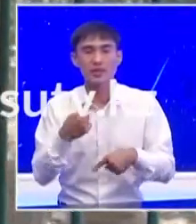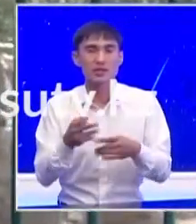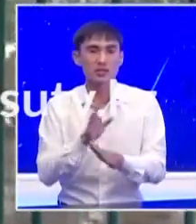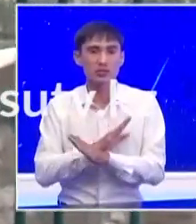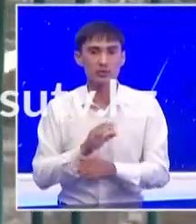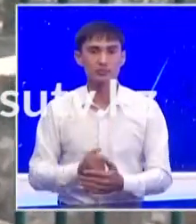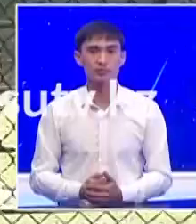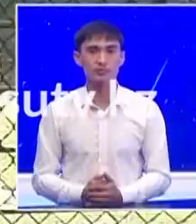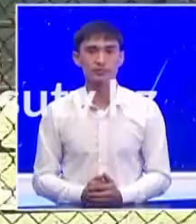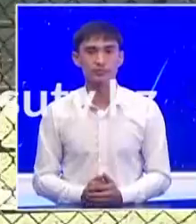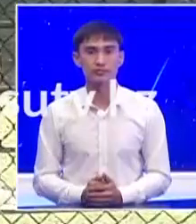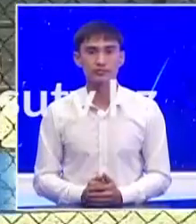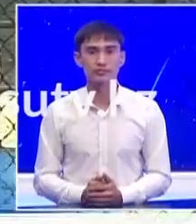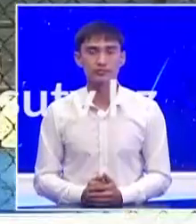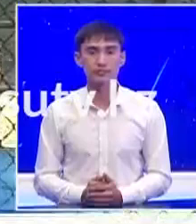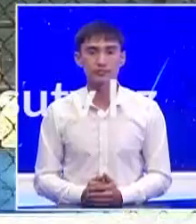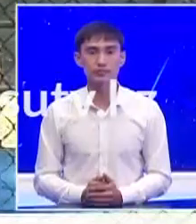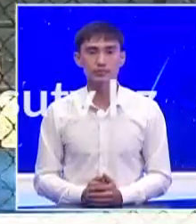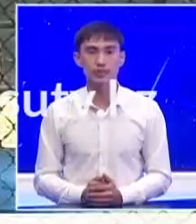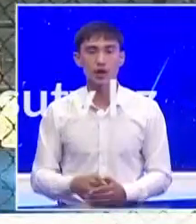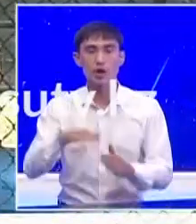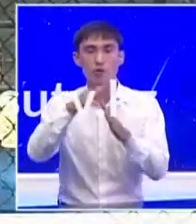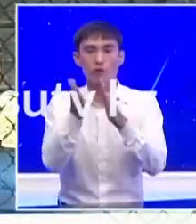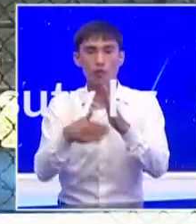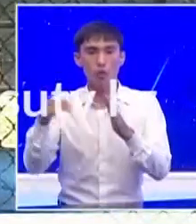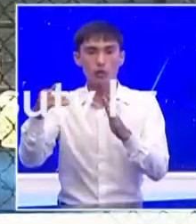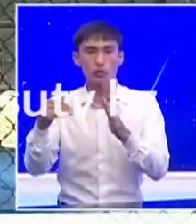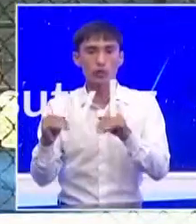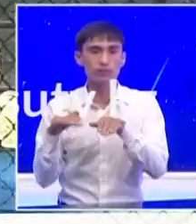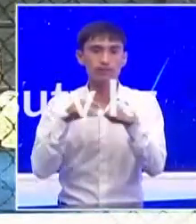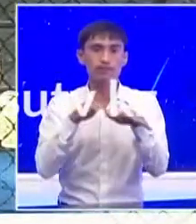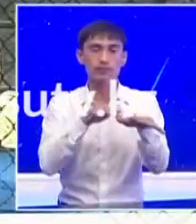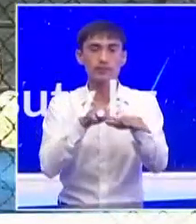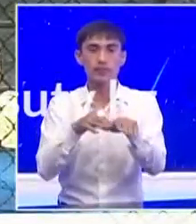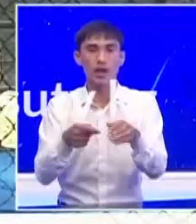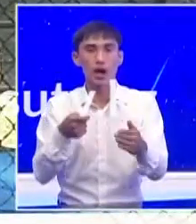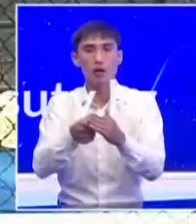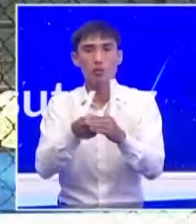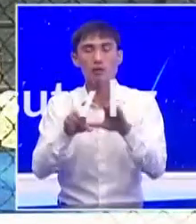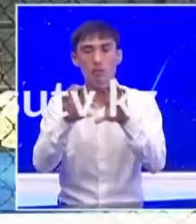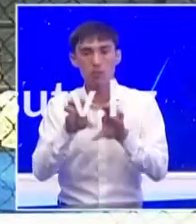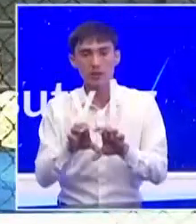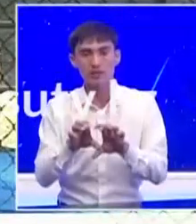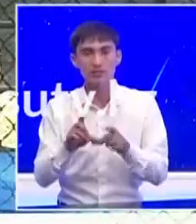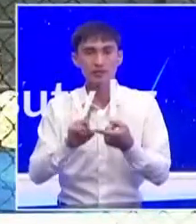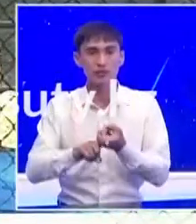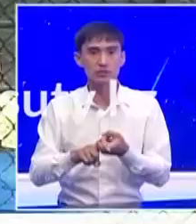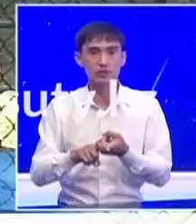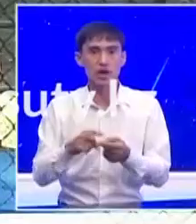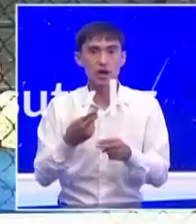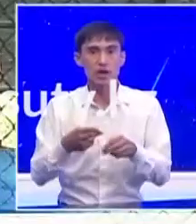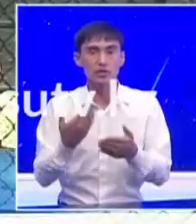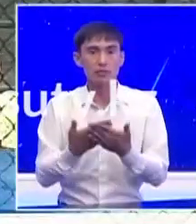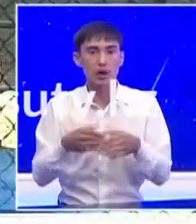гибелью. То с гор, то в горы, где также все зависит от кормовой базы. И поэтому вот